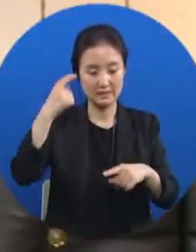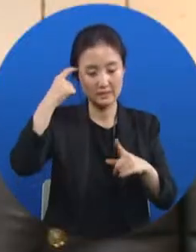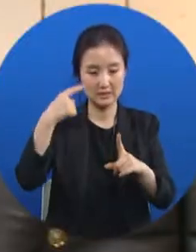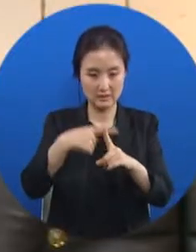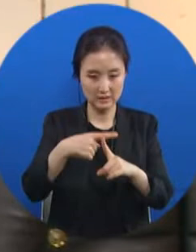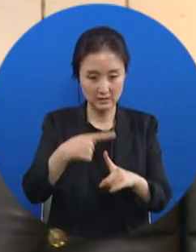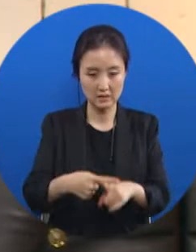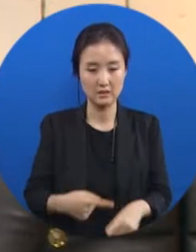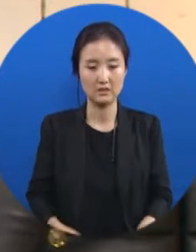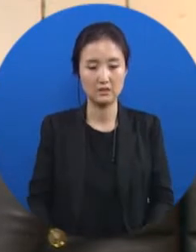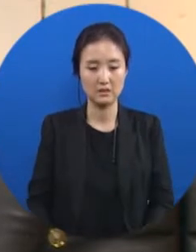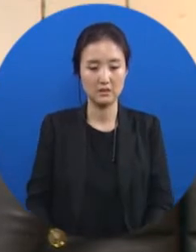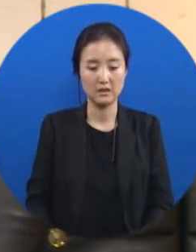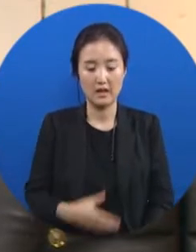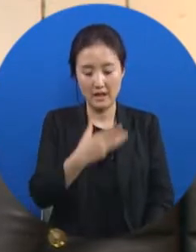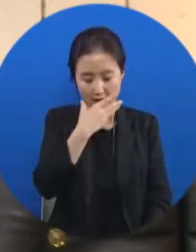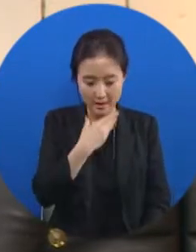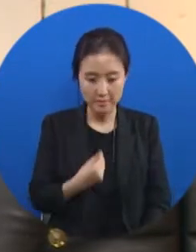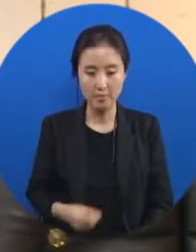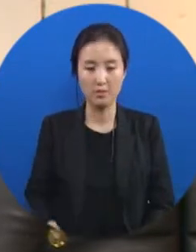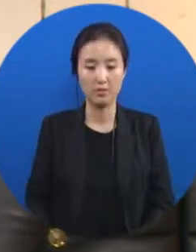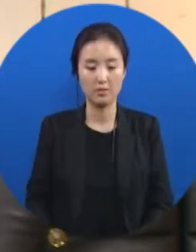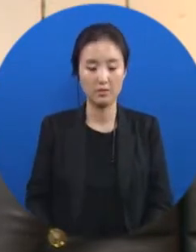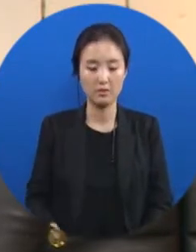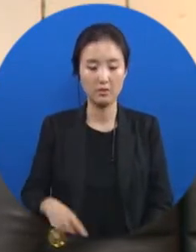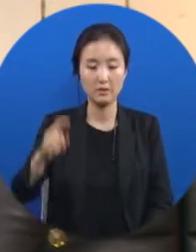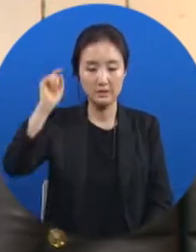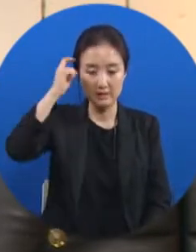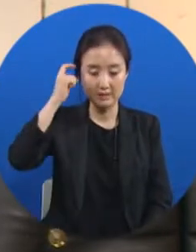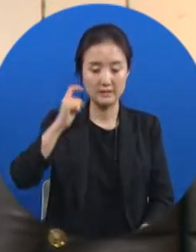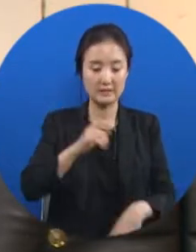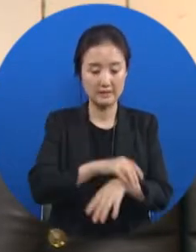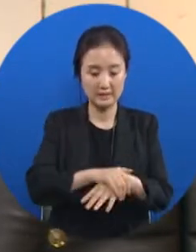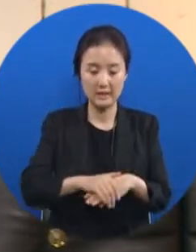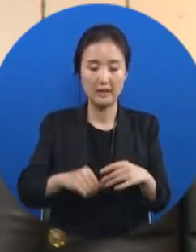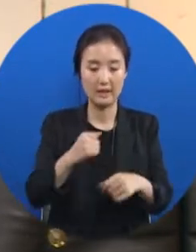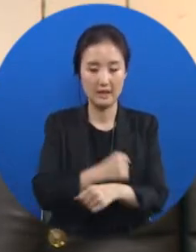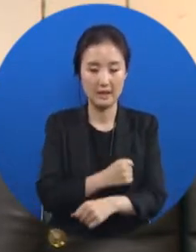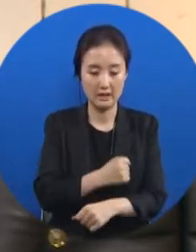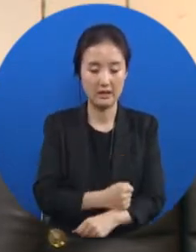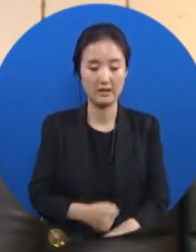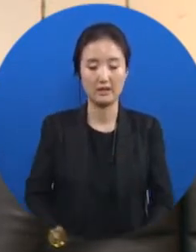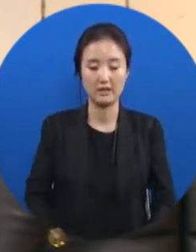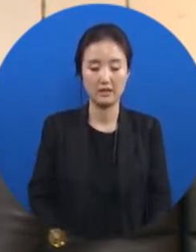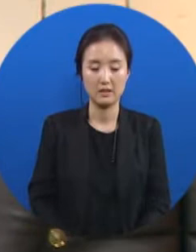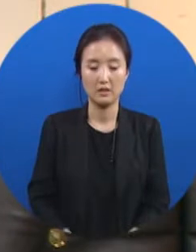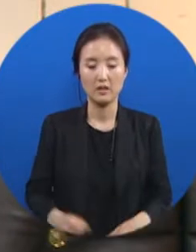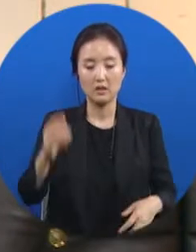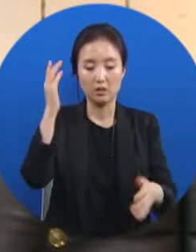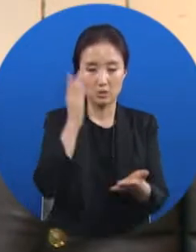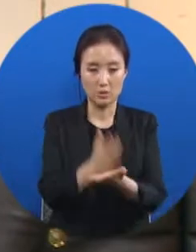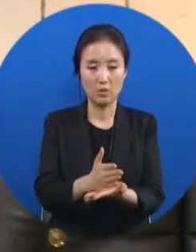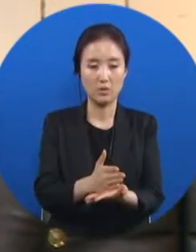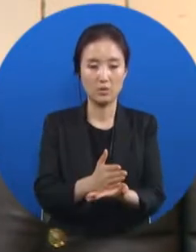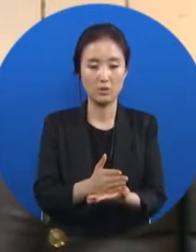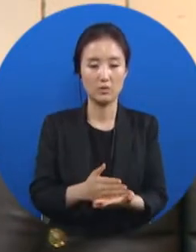긍정적이고 행복하시고 예, 생각을 좀 파지티브하게 하시고 한번 따라해볼까요? Don't stop dreaming. Don't stop